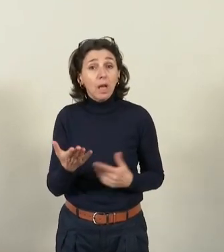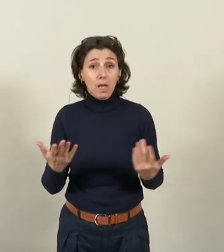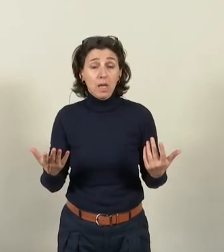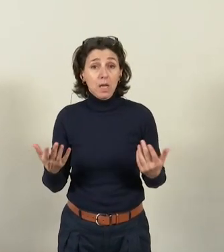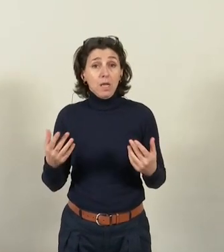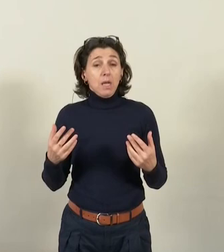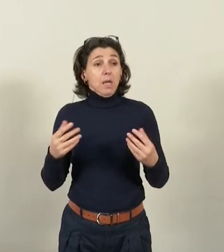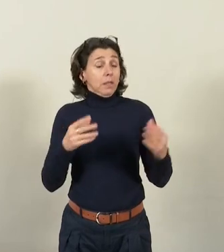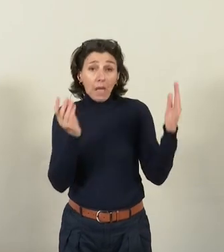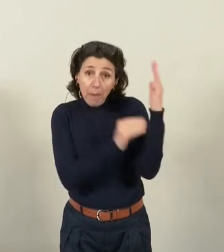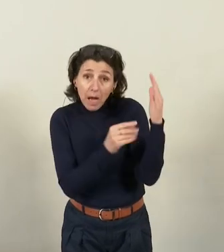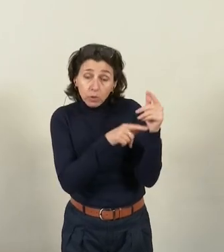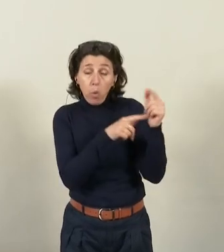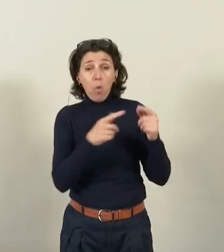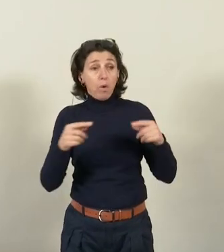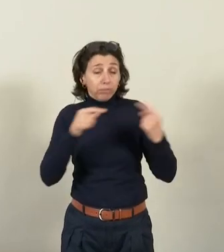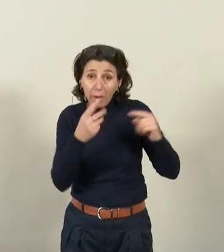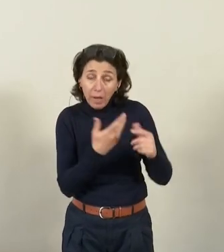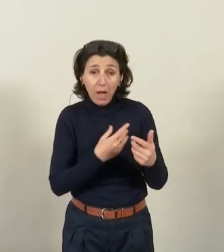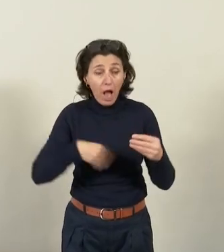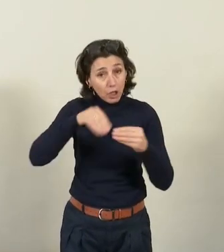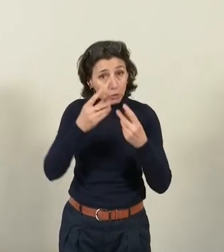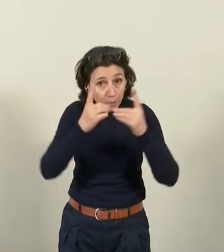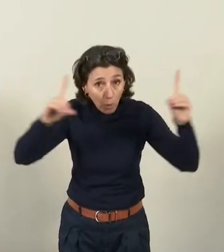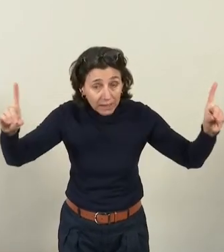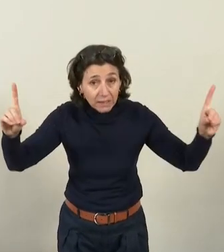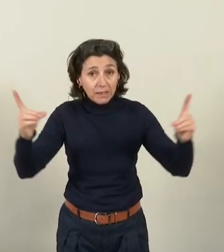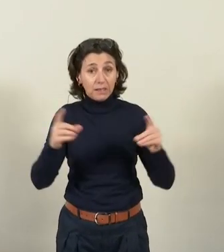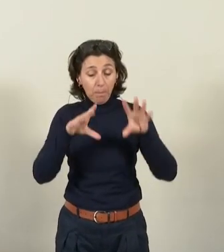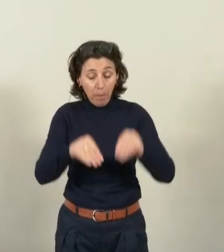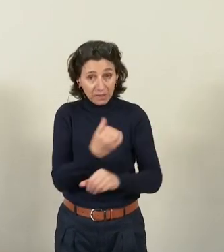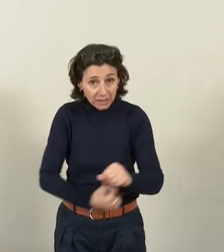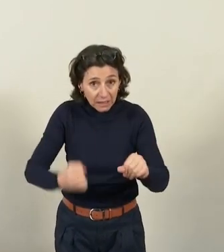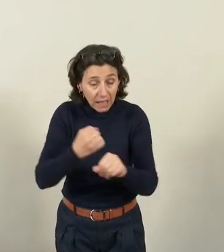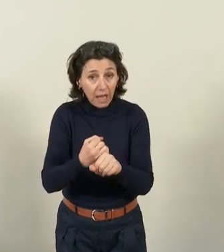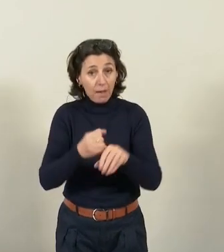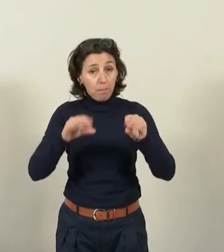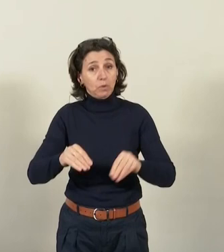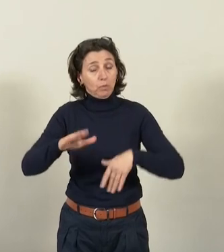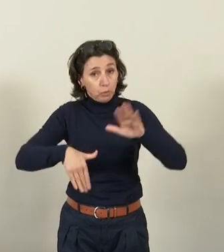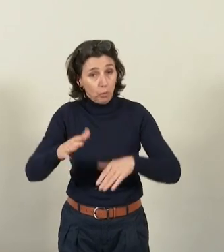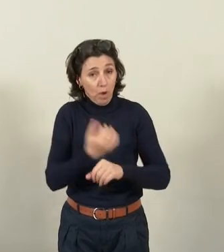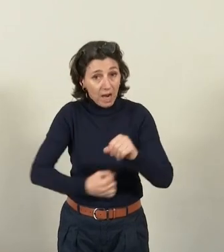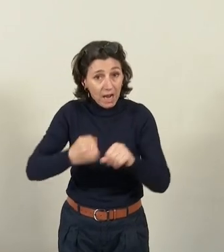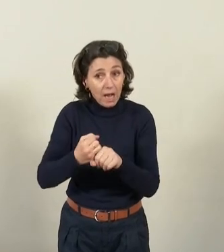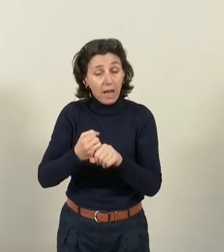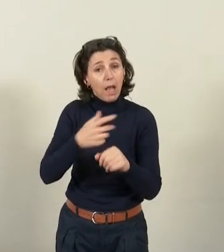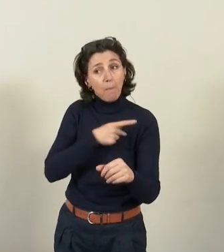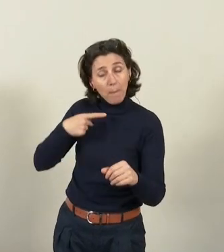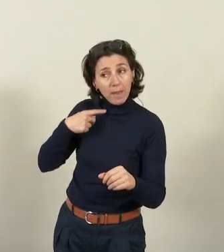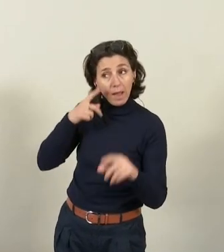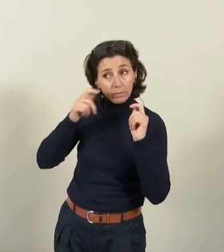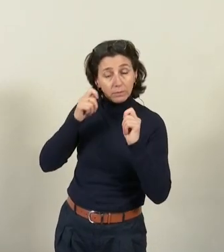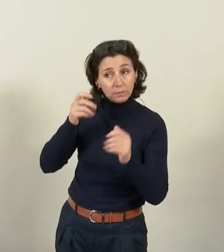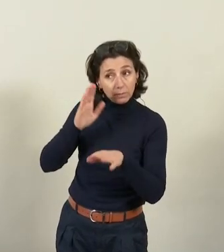postes donc elle augmente les dépenses de fonctionnement elle donne à nouveau un message au propriétaire leur disant que c'est très